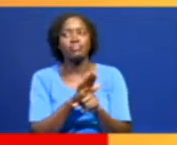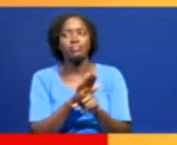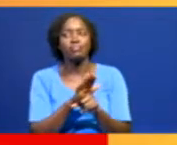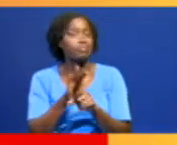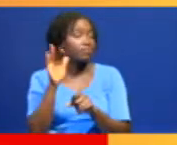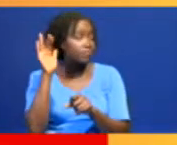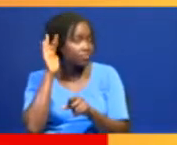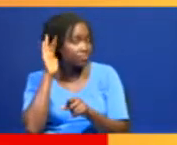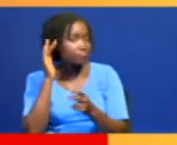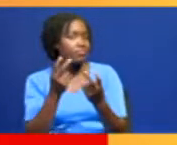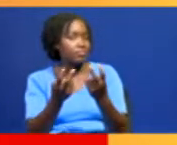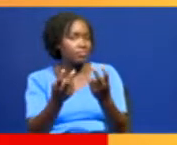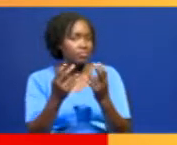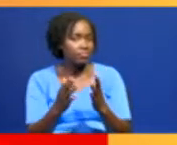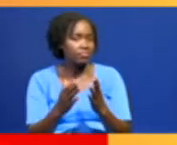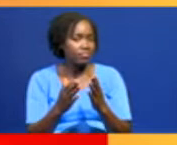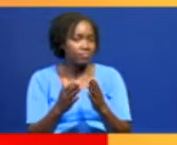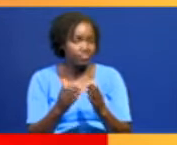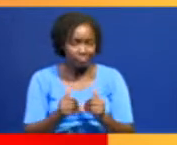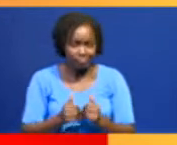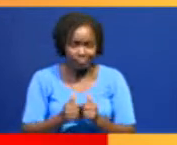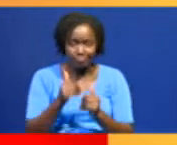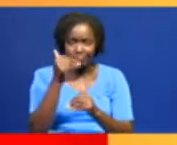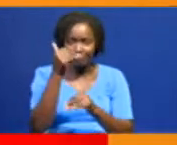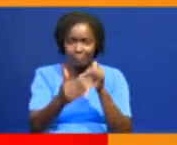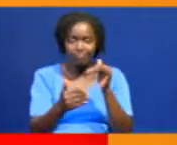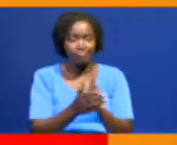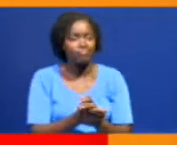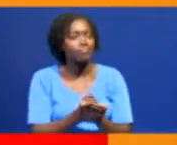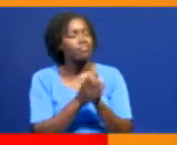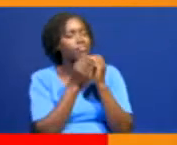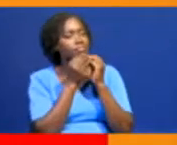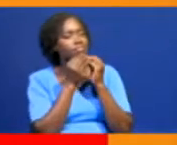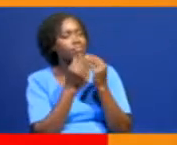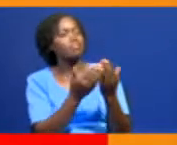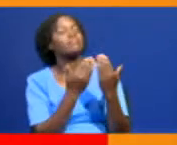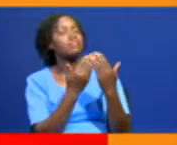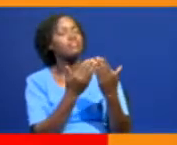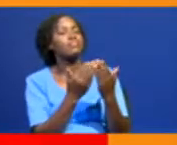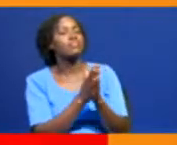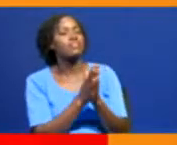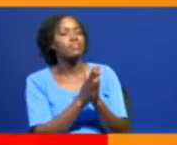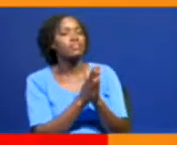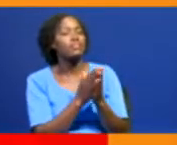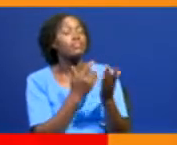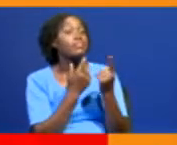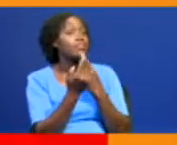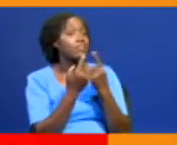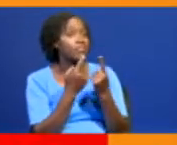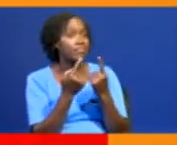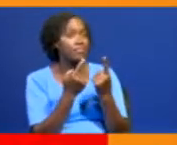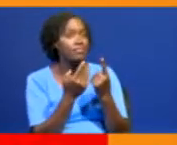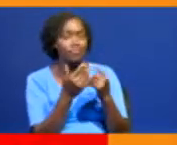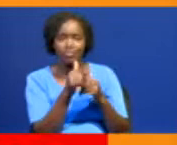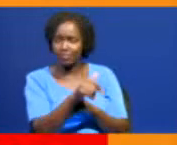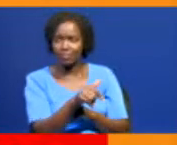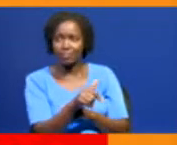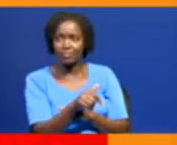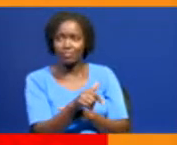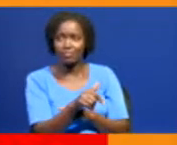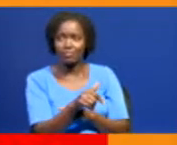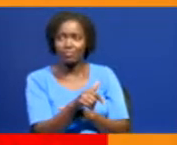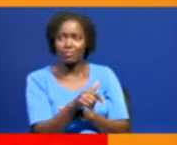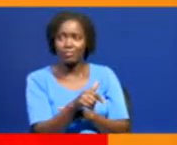na mtazamaji, tuwe pamoja hadi tamati. Naam, shukrani sana, na utakuwa tukizungumza tu tabidi leo mimi